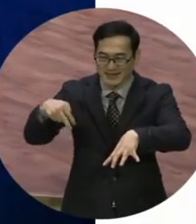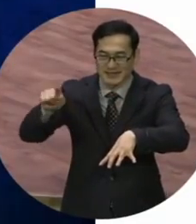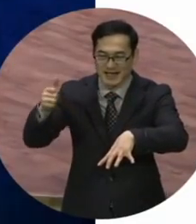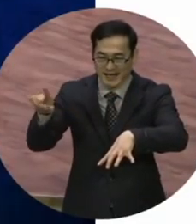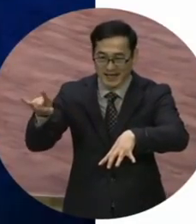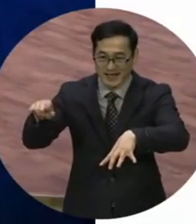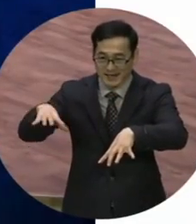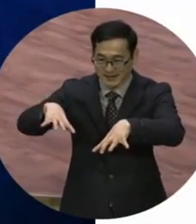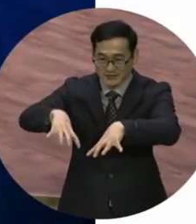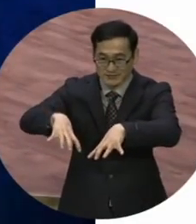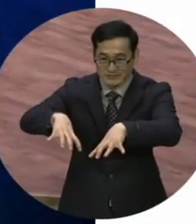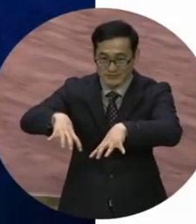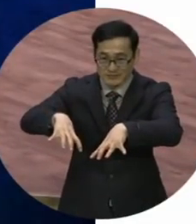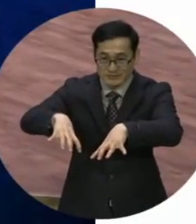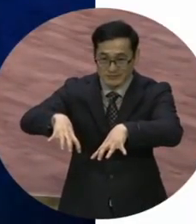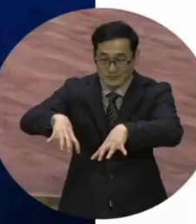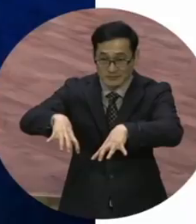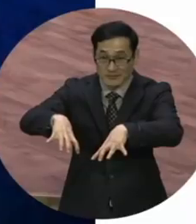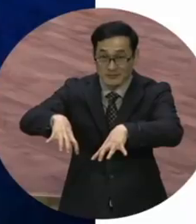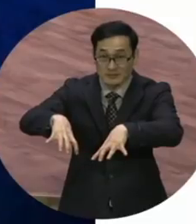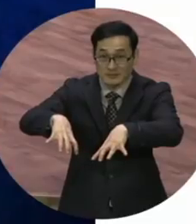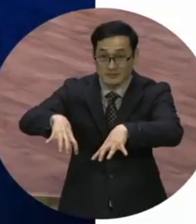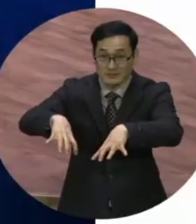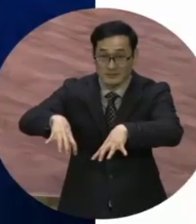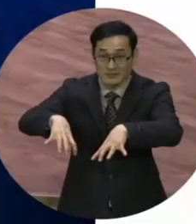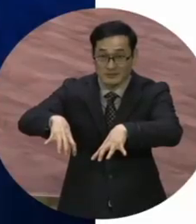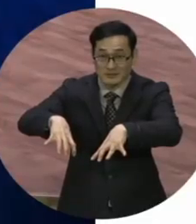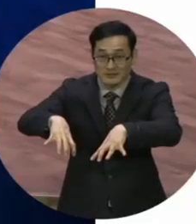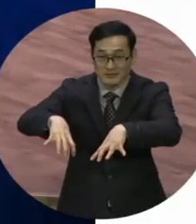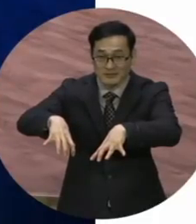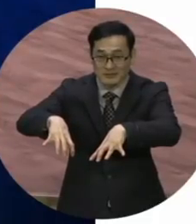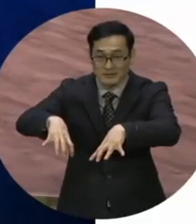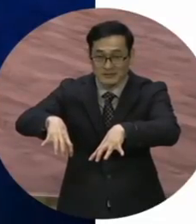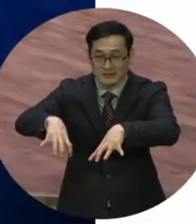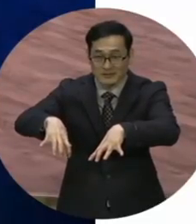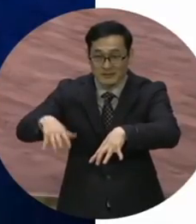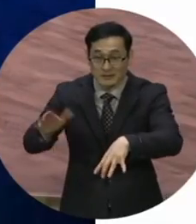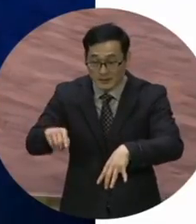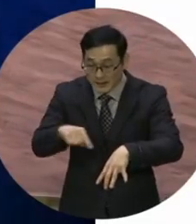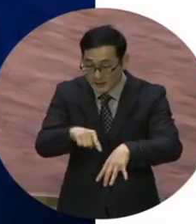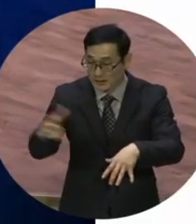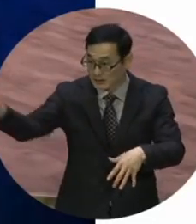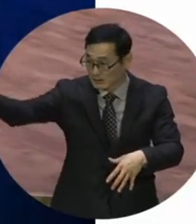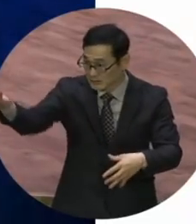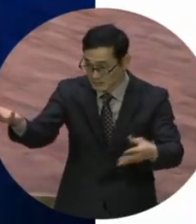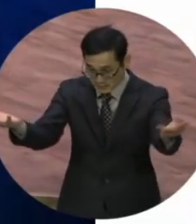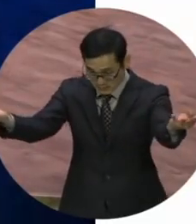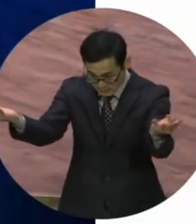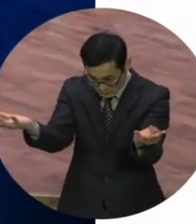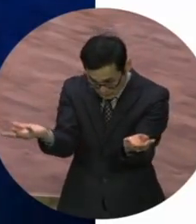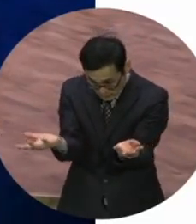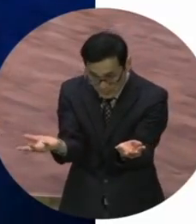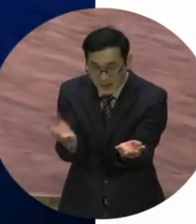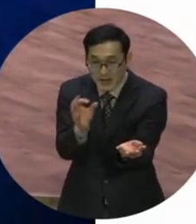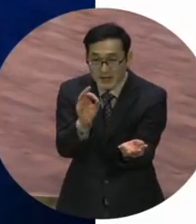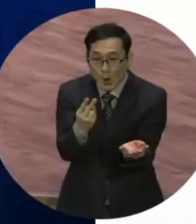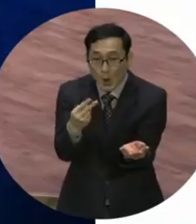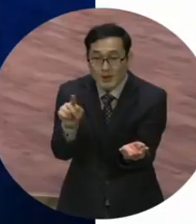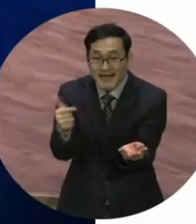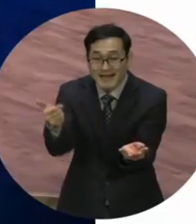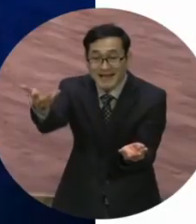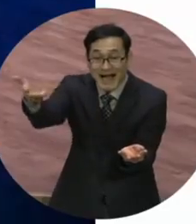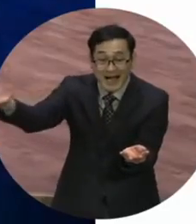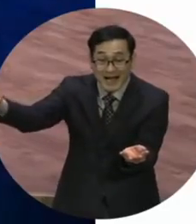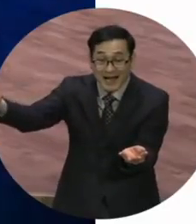바다예요. 그런데 똑같이 저 두 바다가 요단강의 물을 다 받는 거예요. 한 물을 받아 받는데